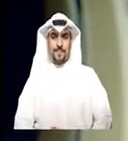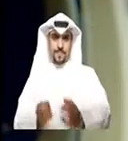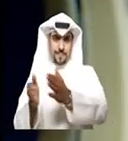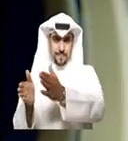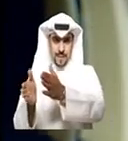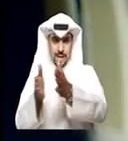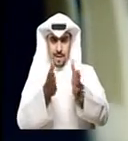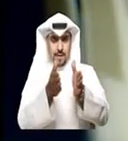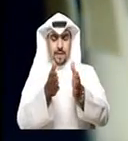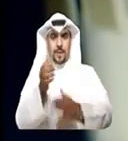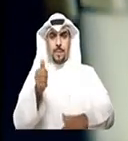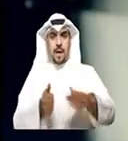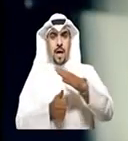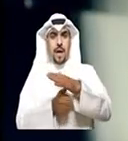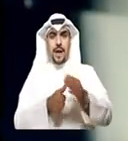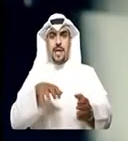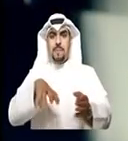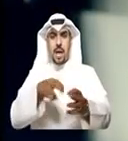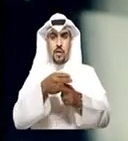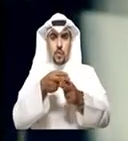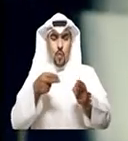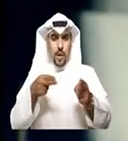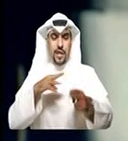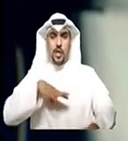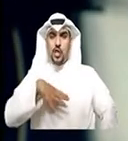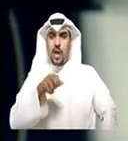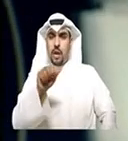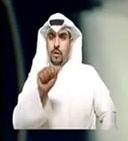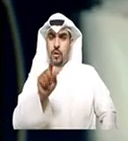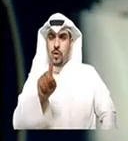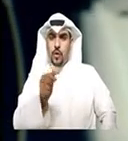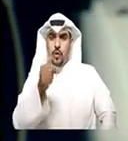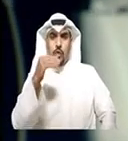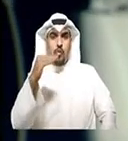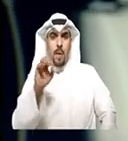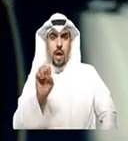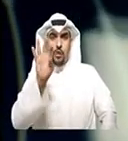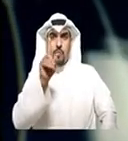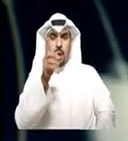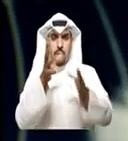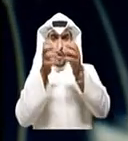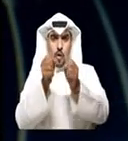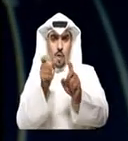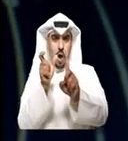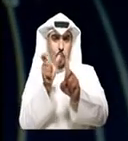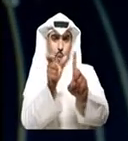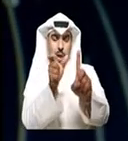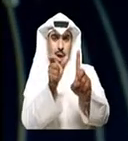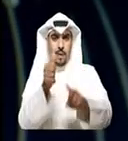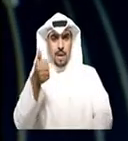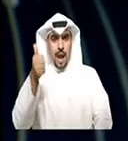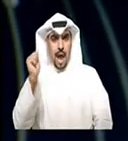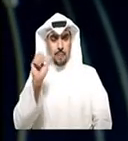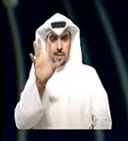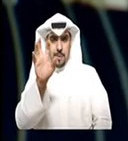استقبل حضرة صاحب السمو أمير البلاد الشيخ صباح الأحمد الجابر الصباح حفظه الله ورعاه بقصر بيان مساء أمس